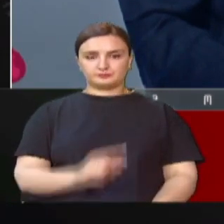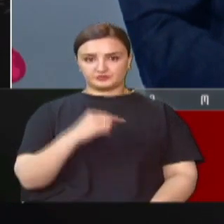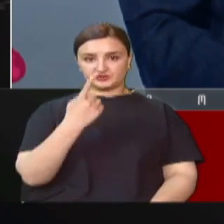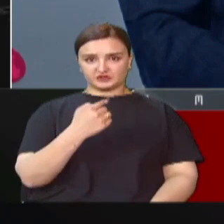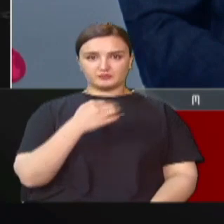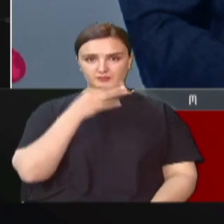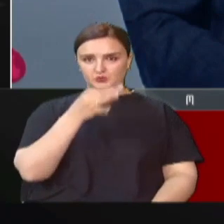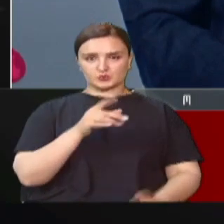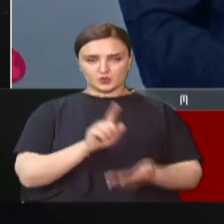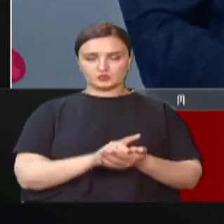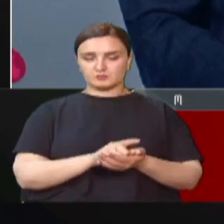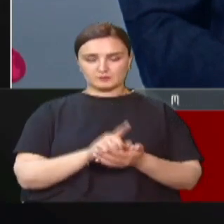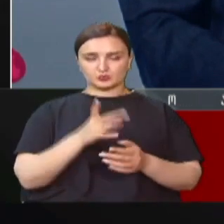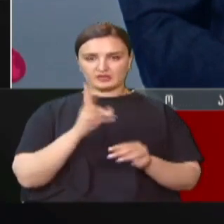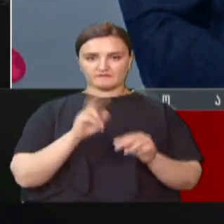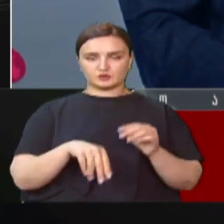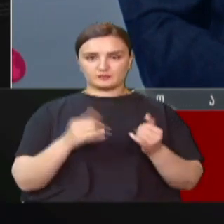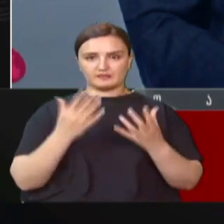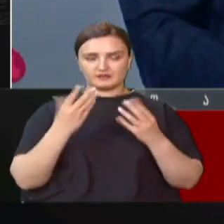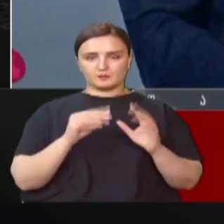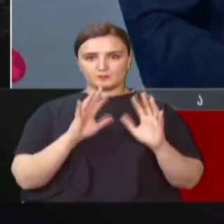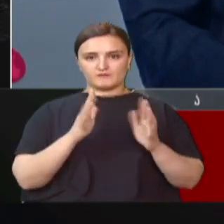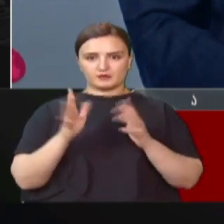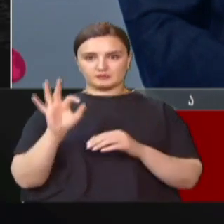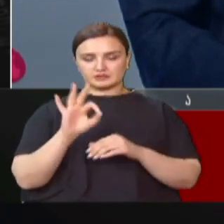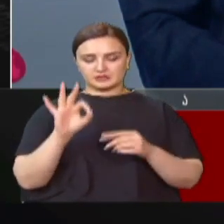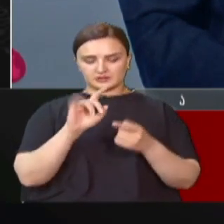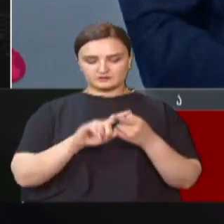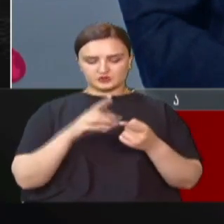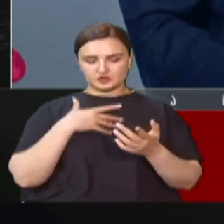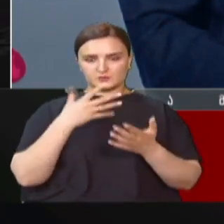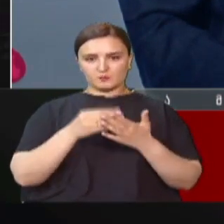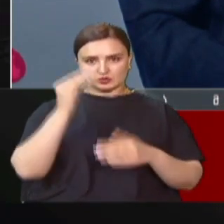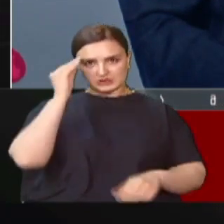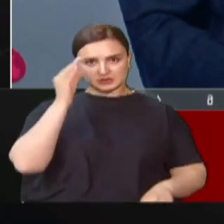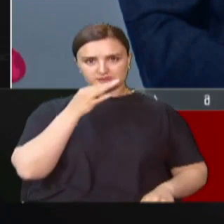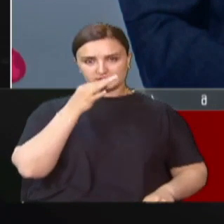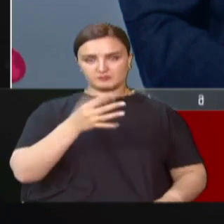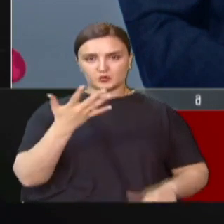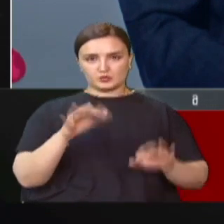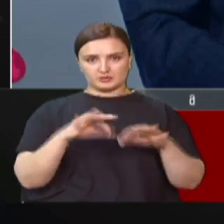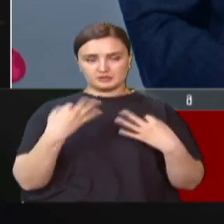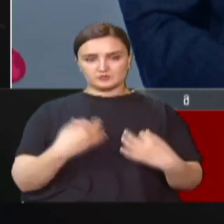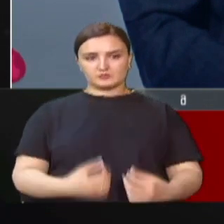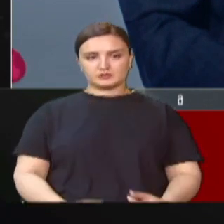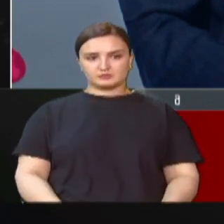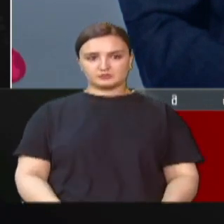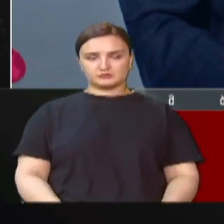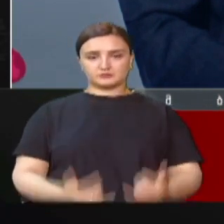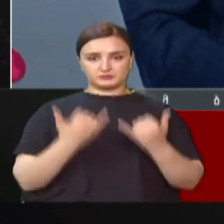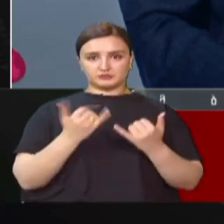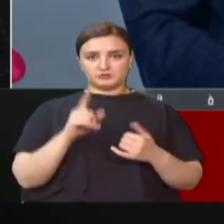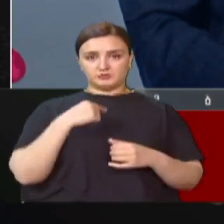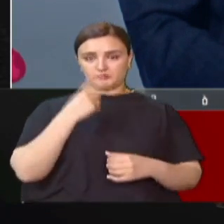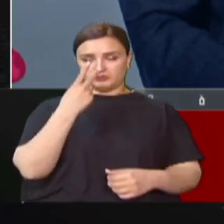თქვენ, მაგრამ უნდა დავასრულო დღევანდელ მოვლენას დააკავშირებით ჩემი მოსაზრების ჩამოყალიბება, თუ ნებას დამთავთ ის, რაც დღეს ჩვენ